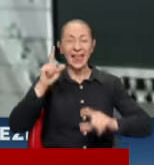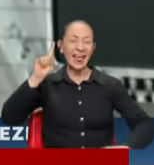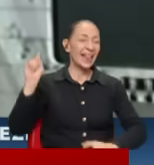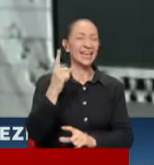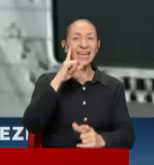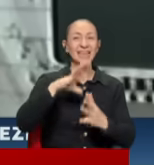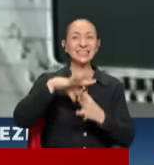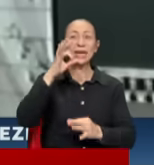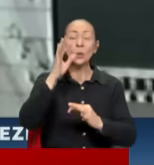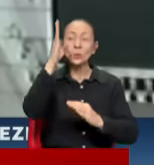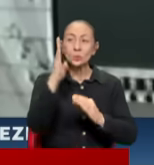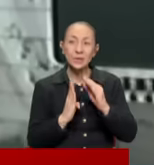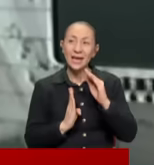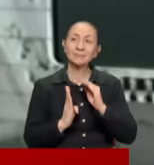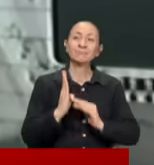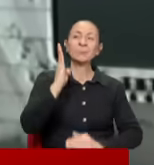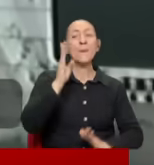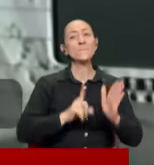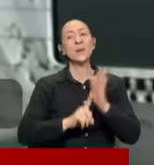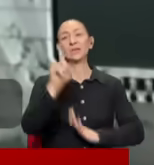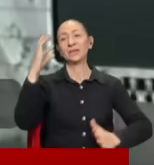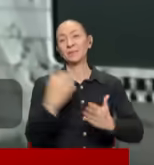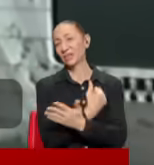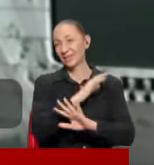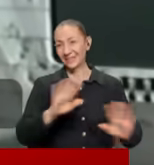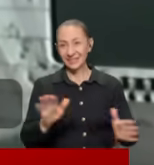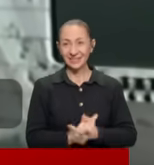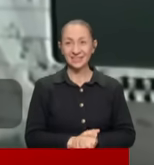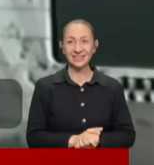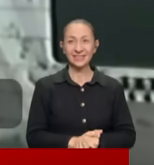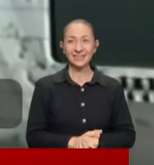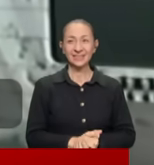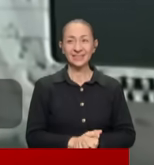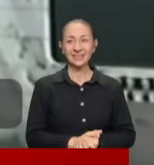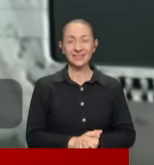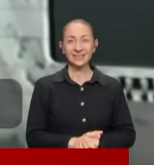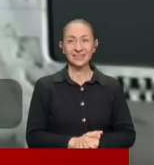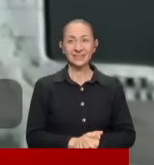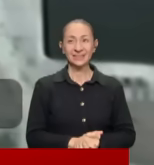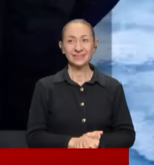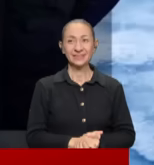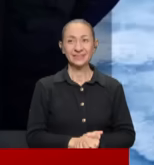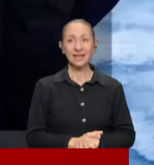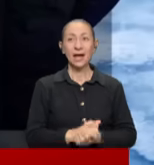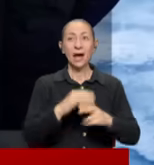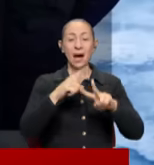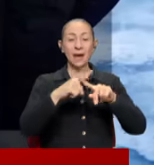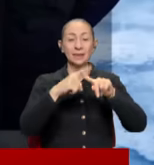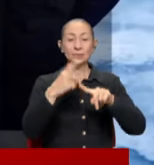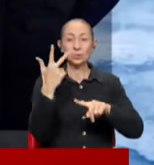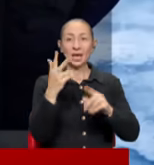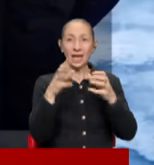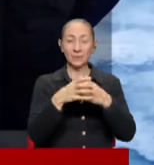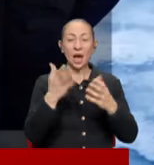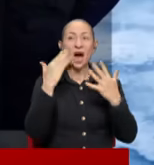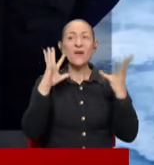ilk insanlı uzay misyonu başarıyla tamamlandı. Hareket de yaptı, orada bir destek aldı. AX3 ekibinin